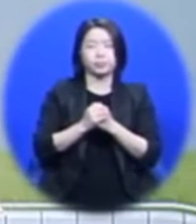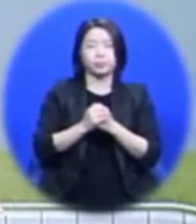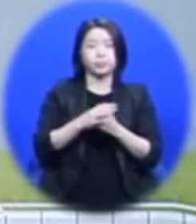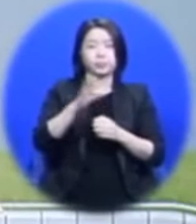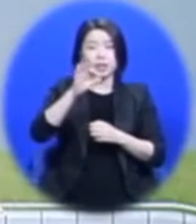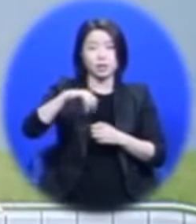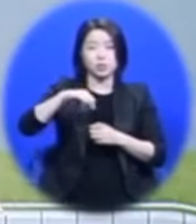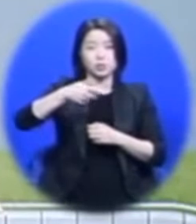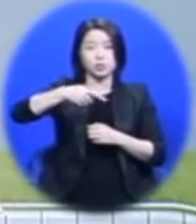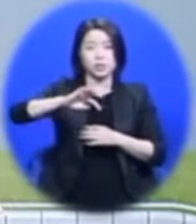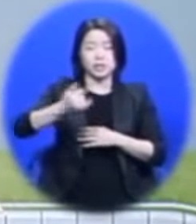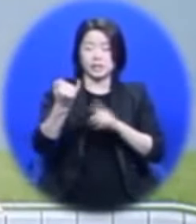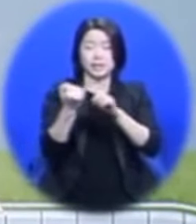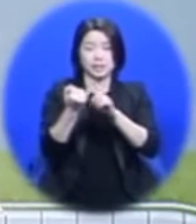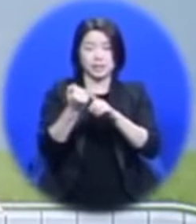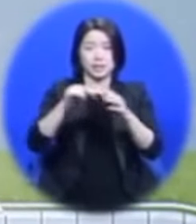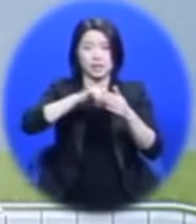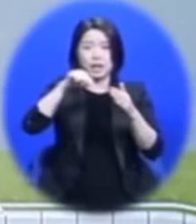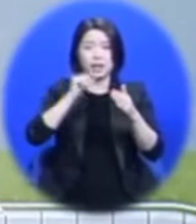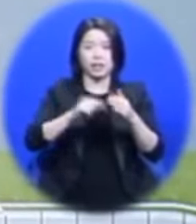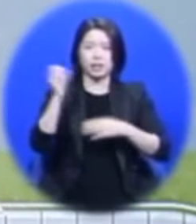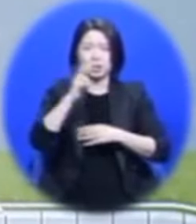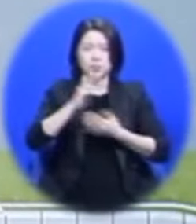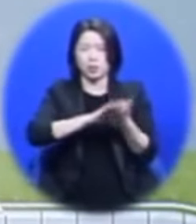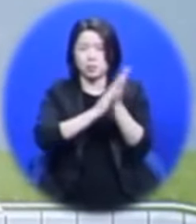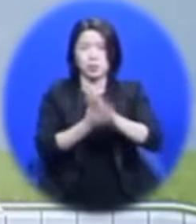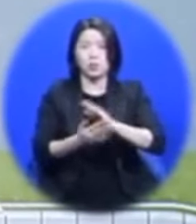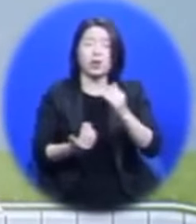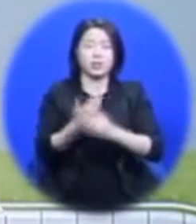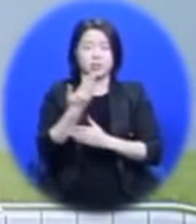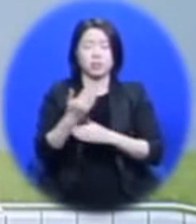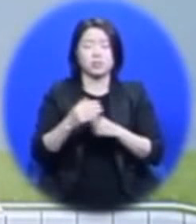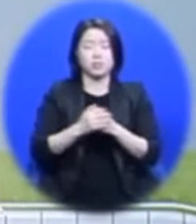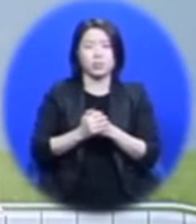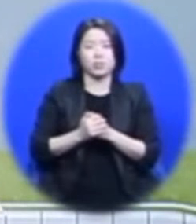유진 피터슨 안에 갑자기 변화가 일어났어요.